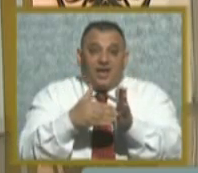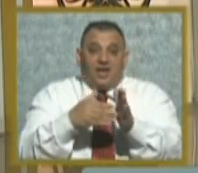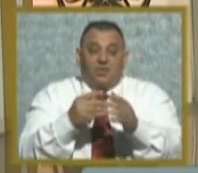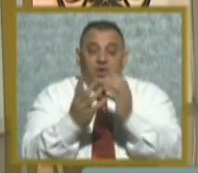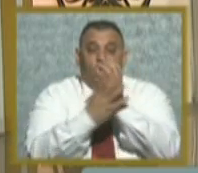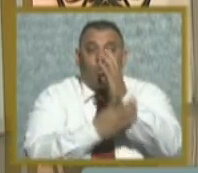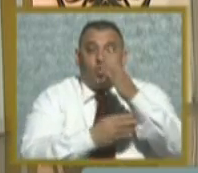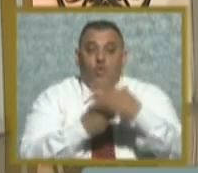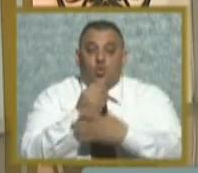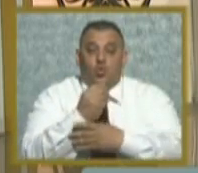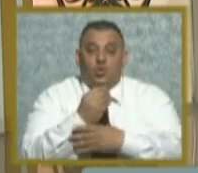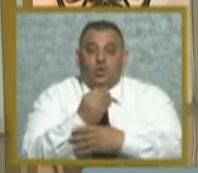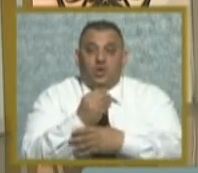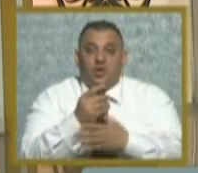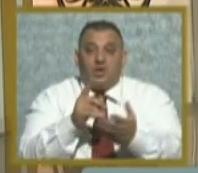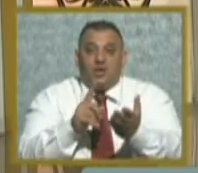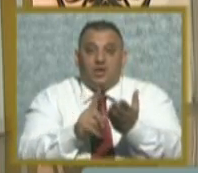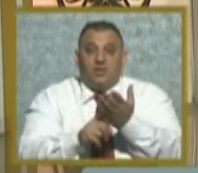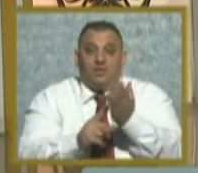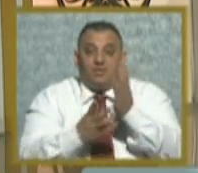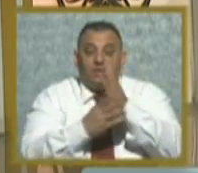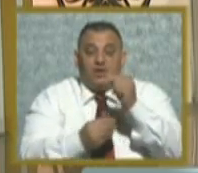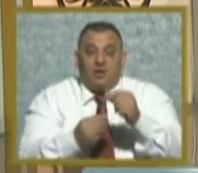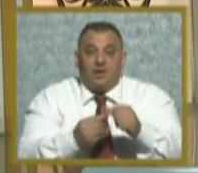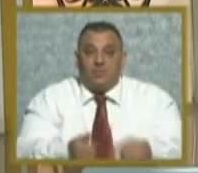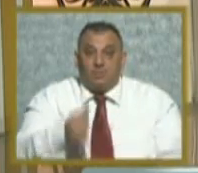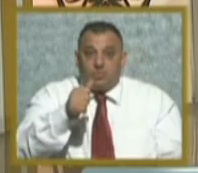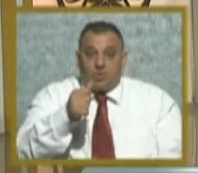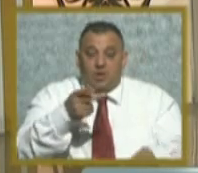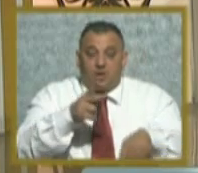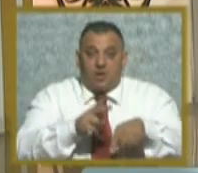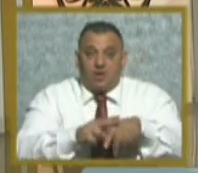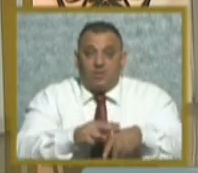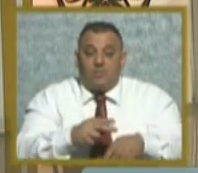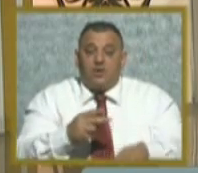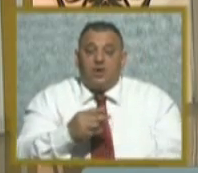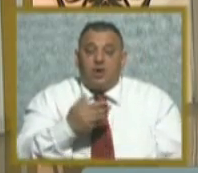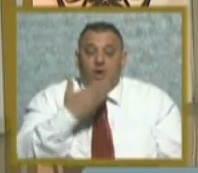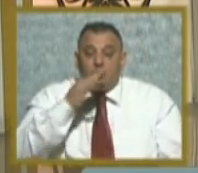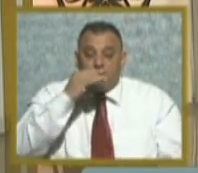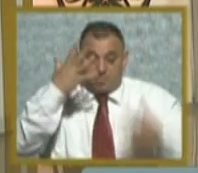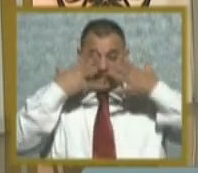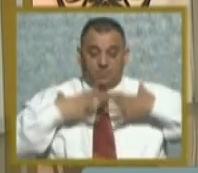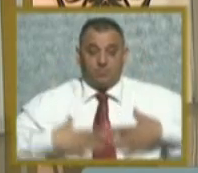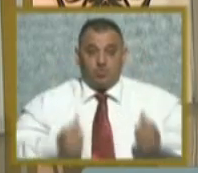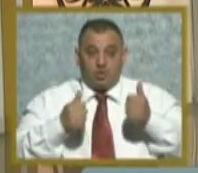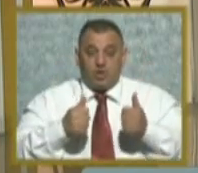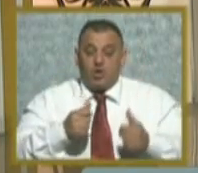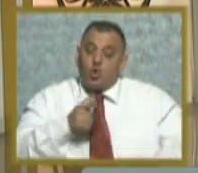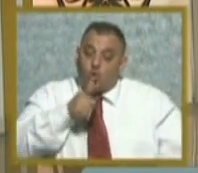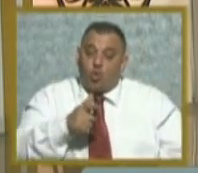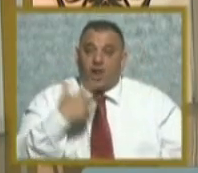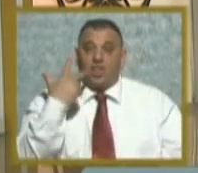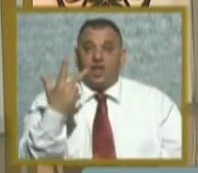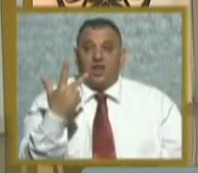الوضوء يكون أنا مو بواضي، ممكن أقرأ المعوذات وأمسح على جسمي؟